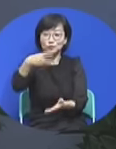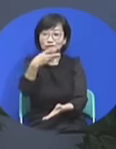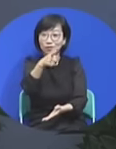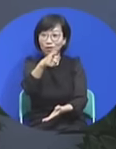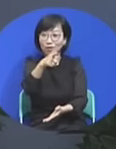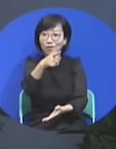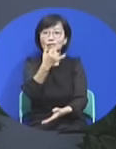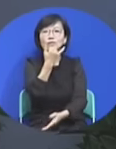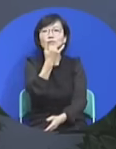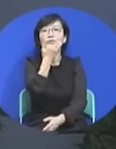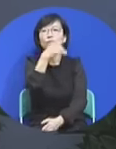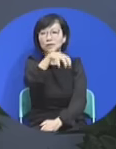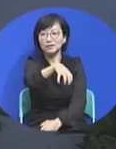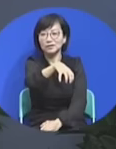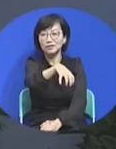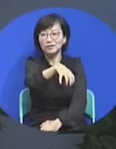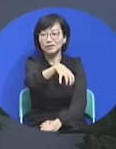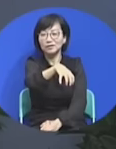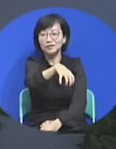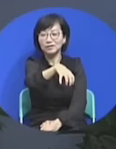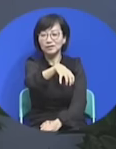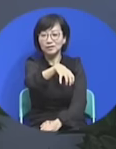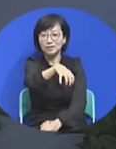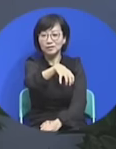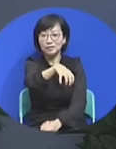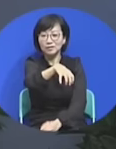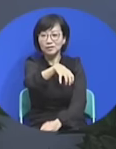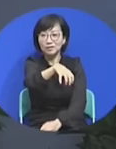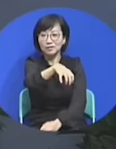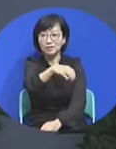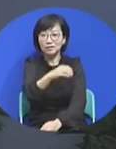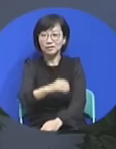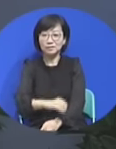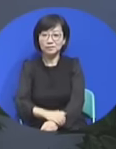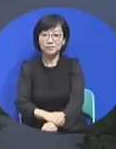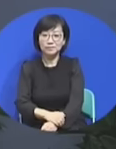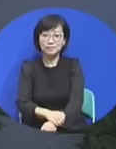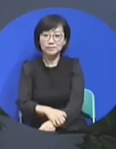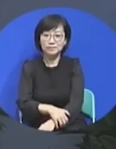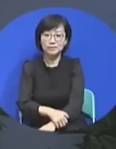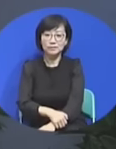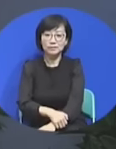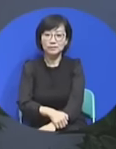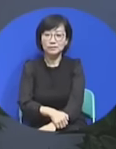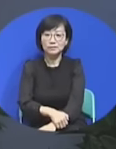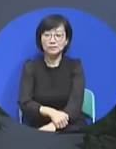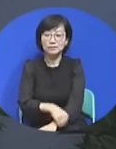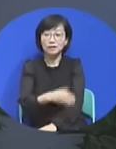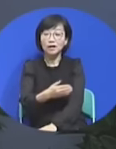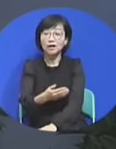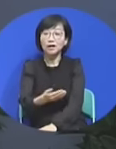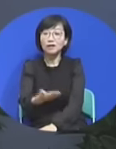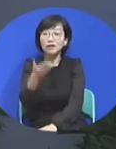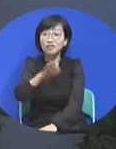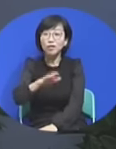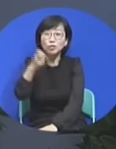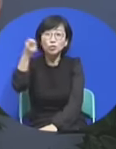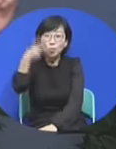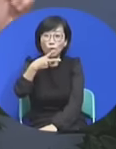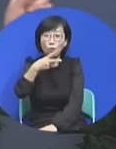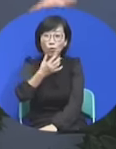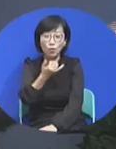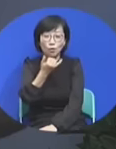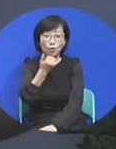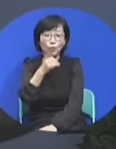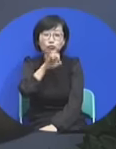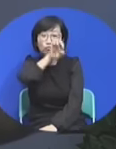the religious reformation, was from Germany. 그런데 역시 유럽이 복음 감동 원하니까 이 복음의 이 주역 방향을 어디냐? 미국으로